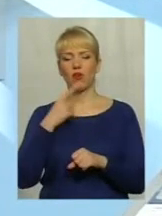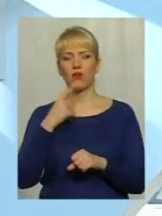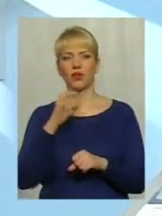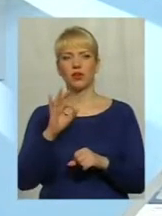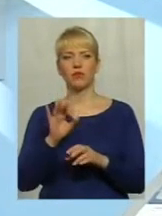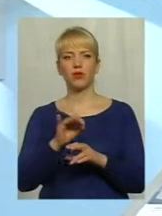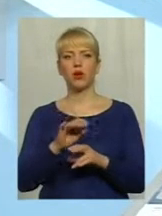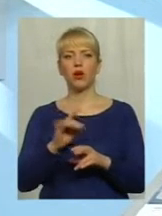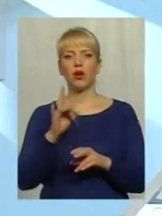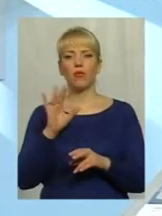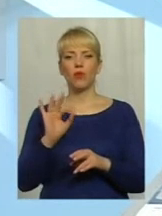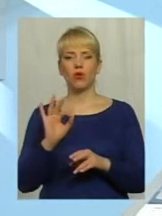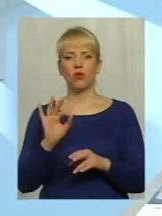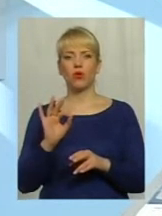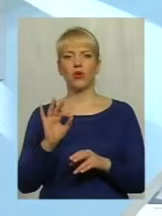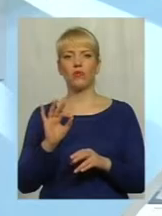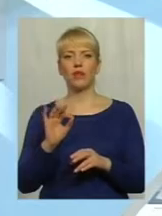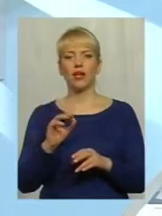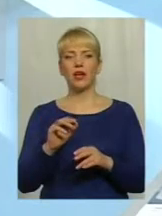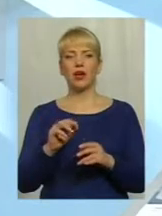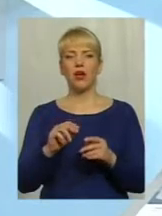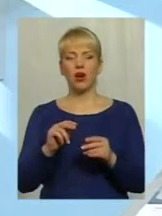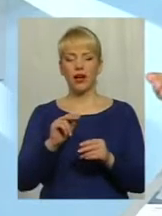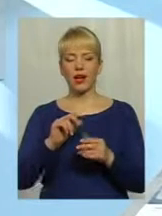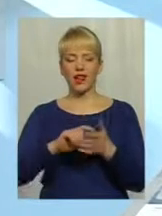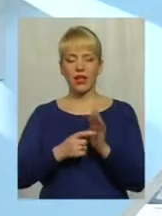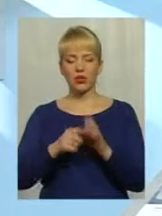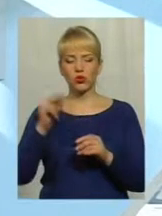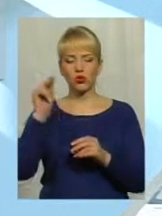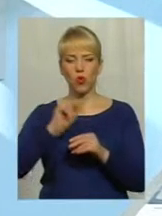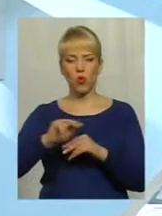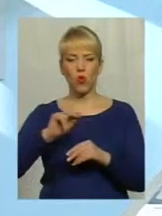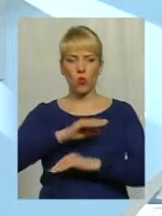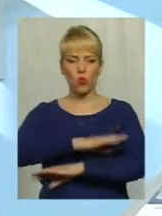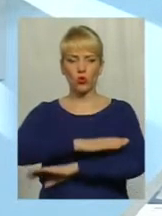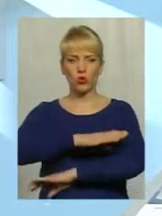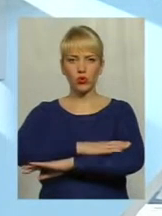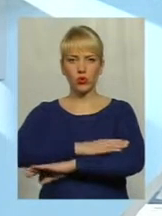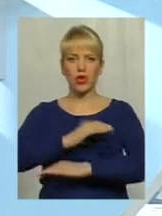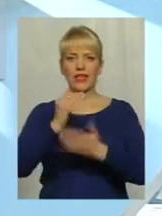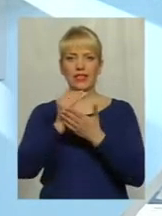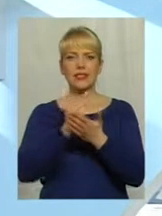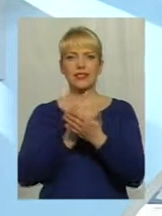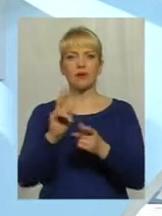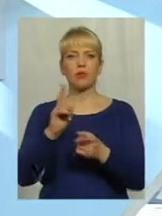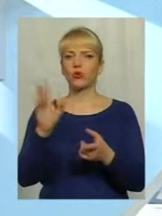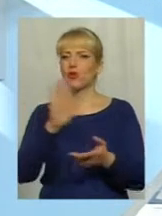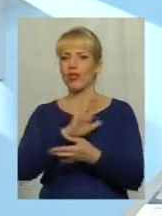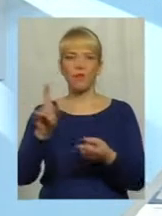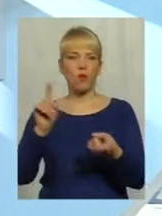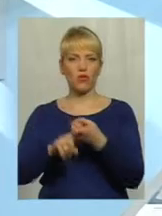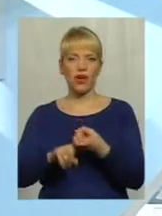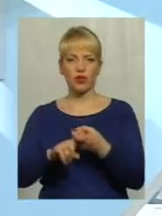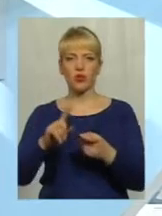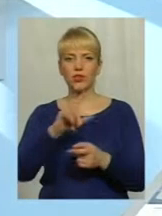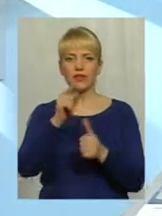класну урочну систему в освіті, яку ніхто собі навіть не пов'язує з Мартіном Лютером, і з його